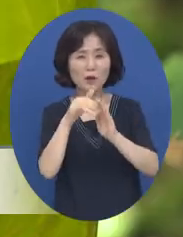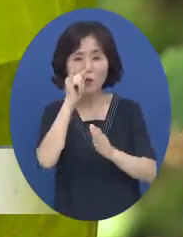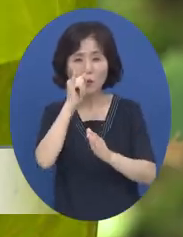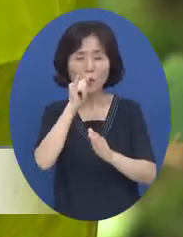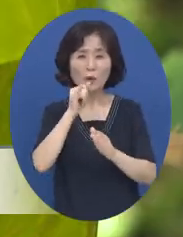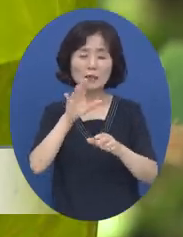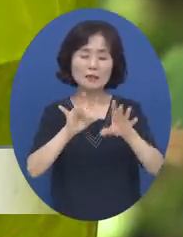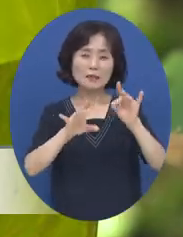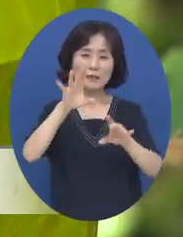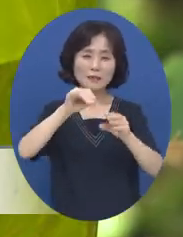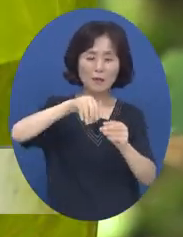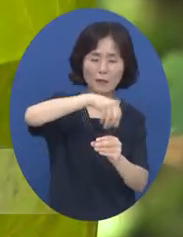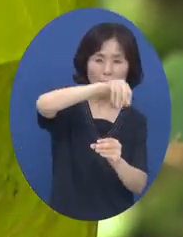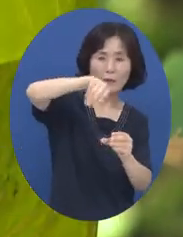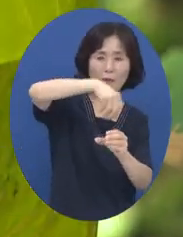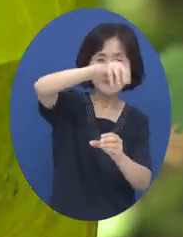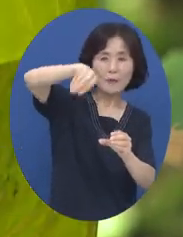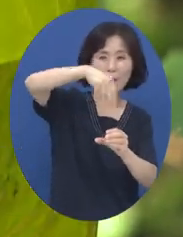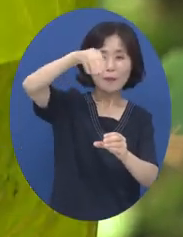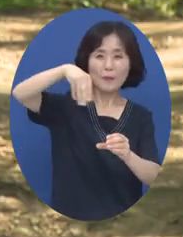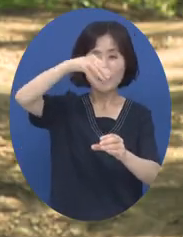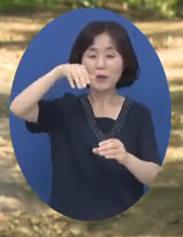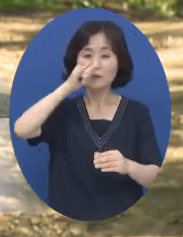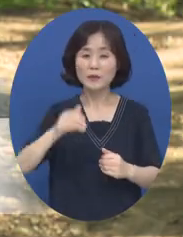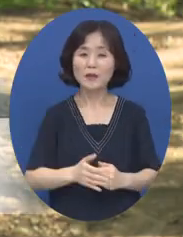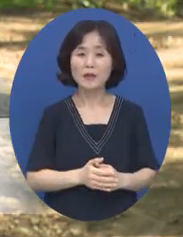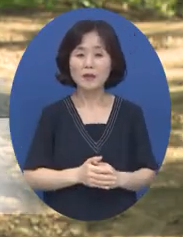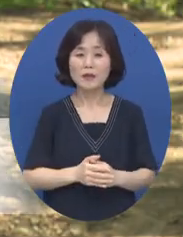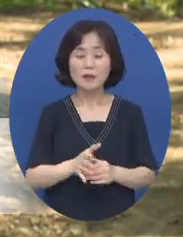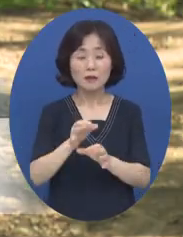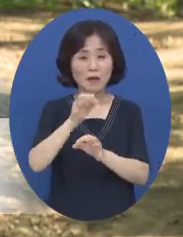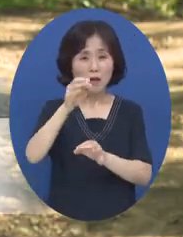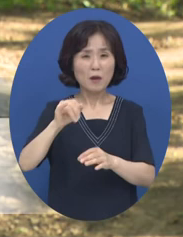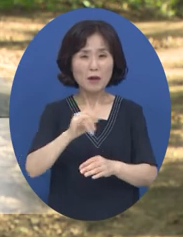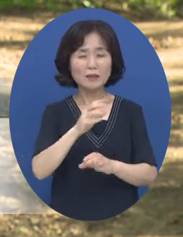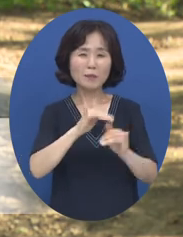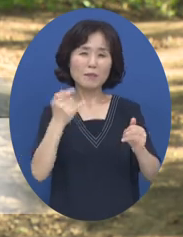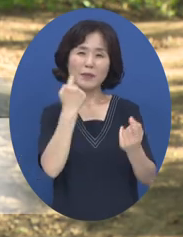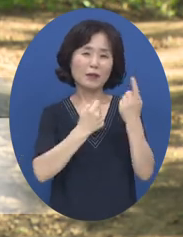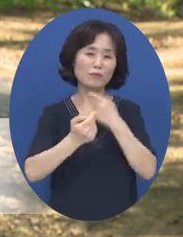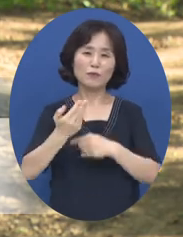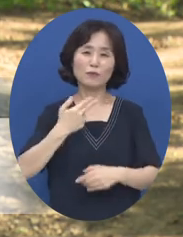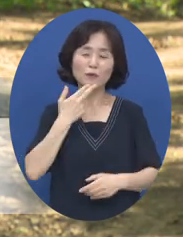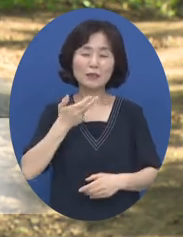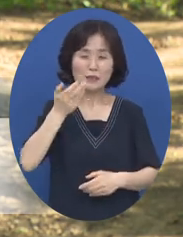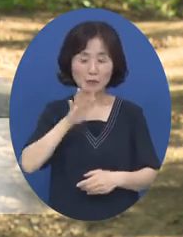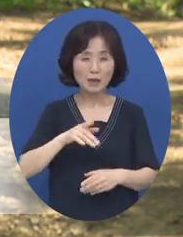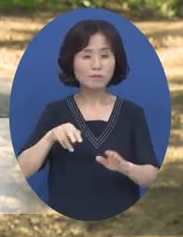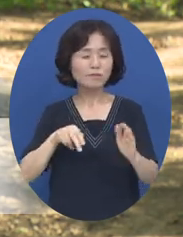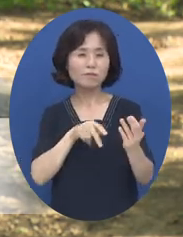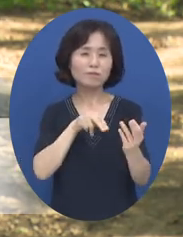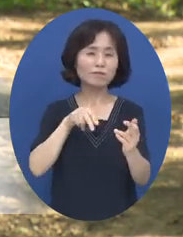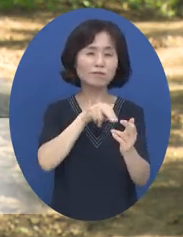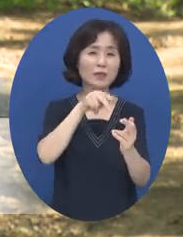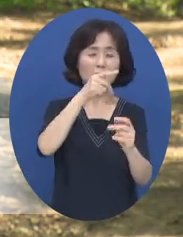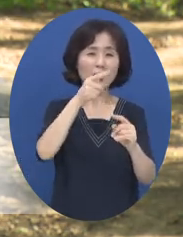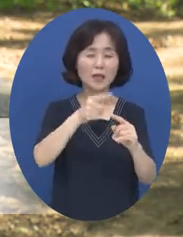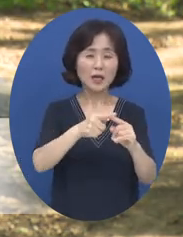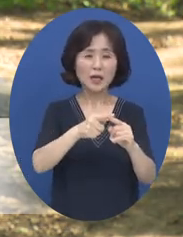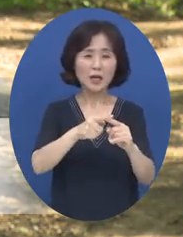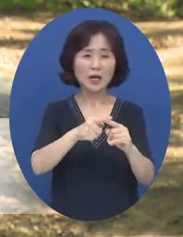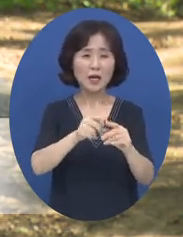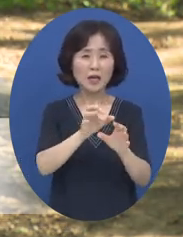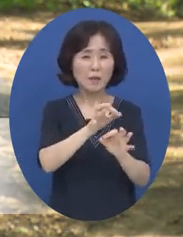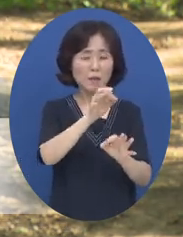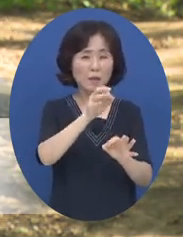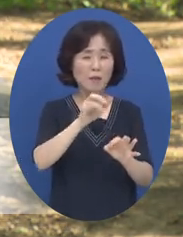하고 끈끈이 놀 트랩을 설치합니다. 대벌레가 사람에게 피해는 없습니다. 이제 다만 이제 등산을 하시다가